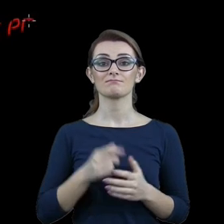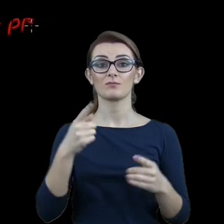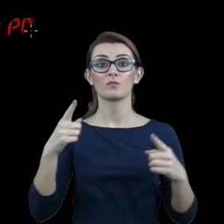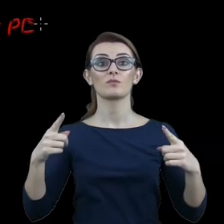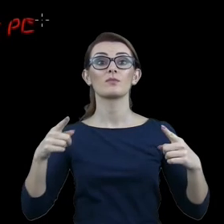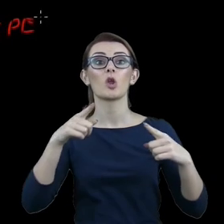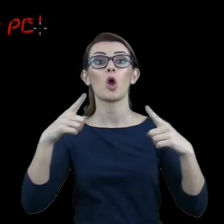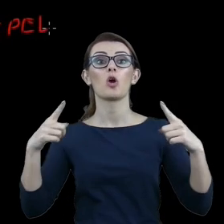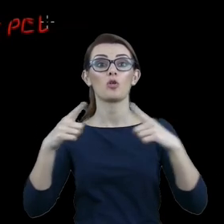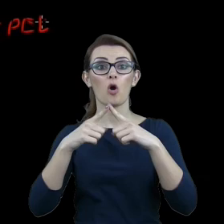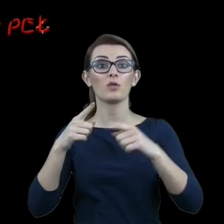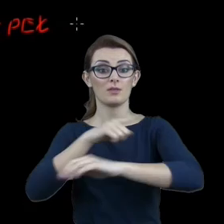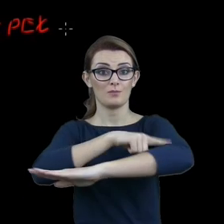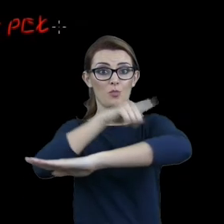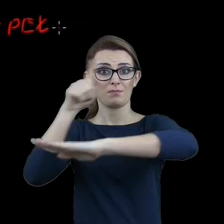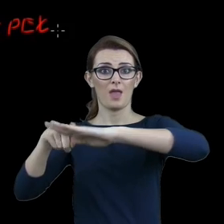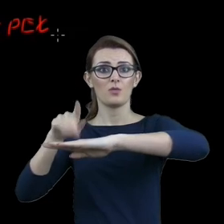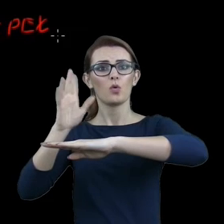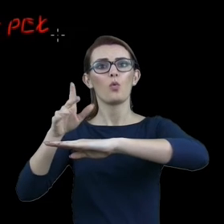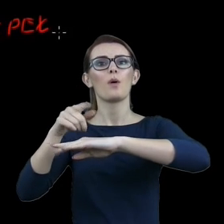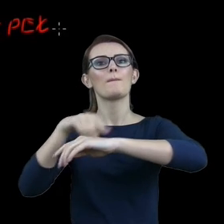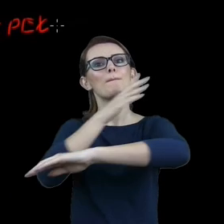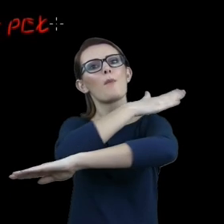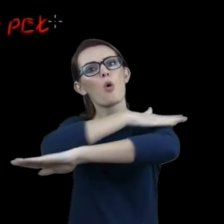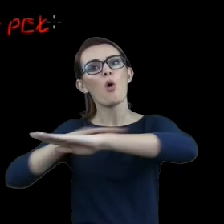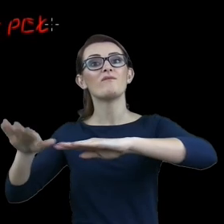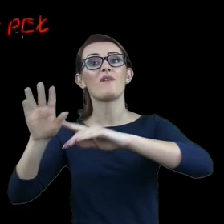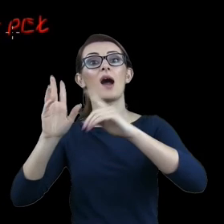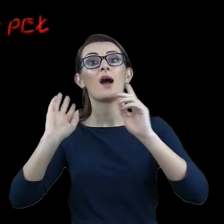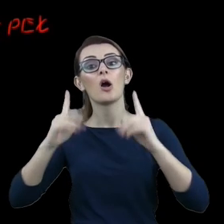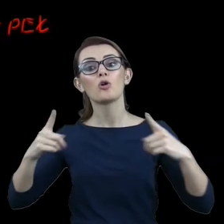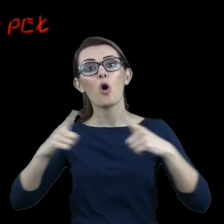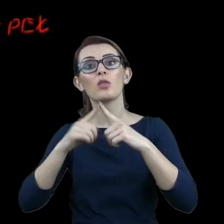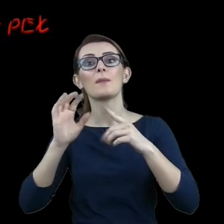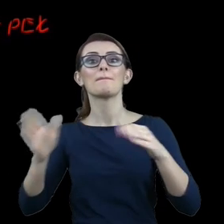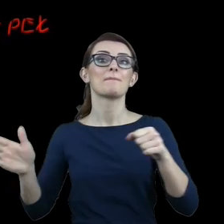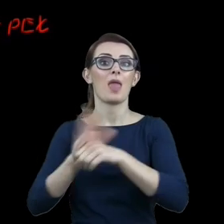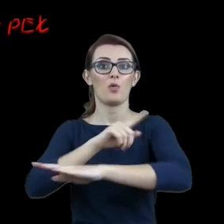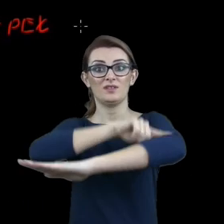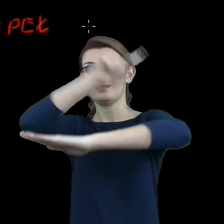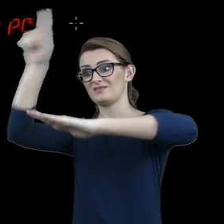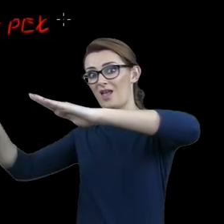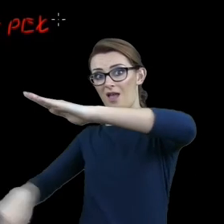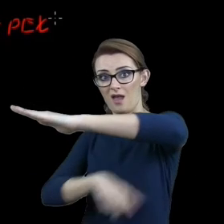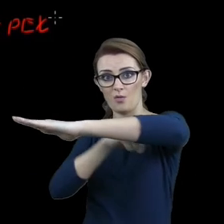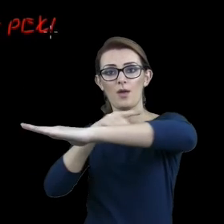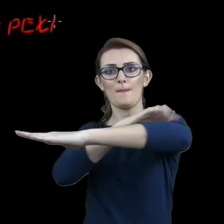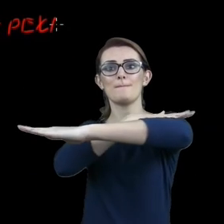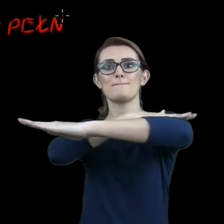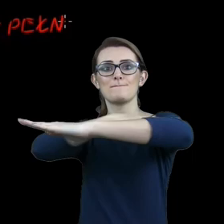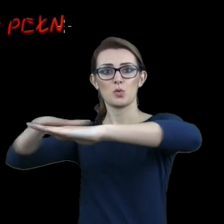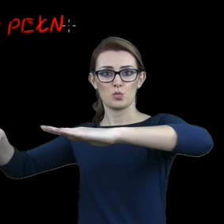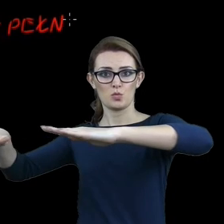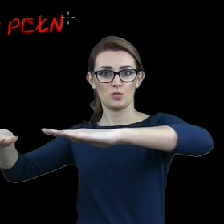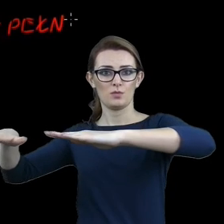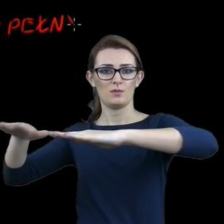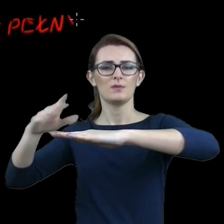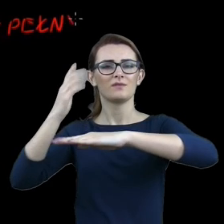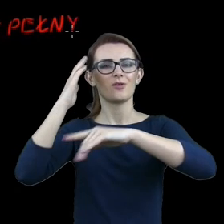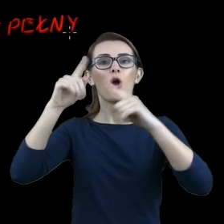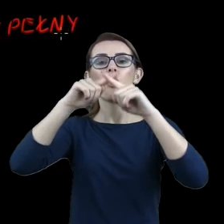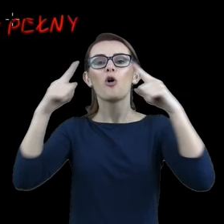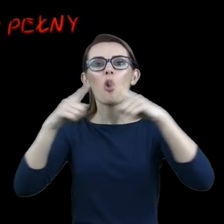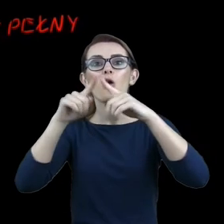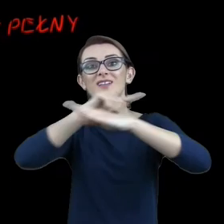Czyli połowa kąta pełnego, jak sama nazwa wskazuje. A kąt pełny to jest pełen okrąg. A tutaj mamy połowę